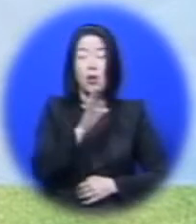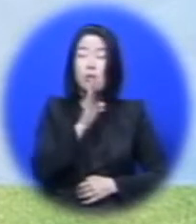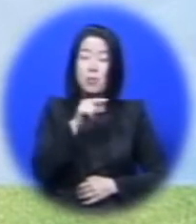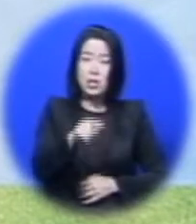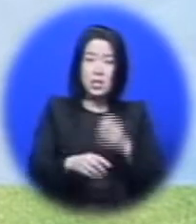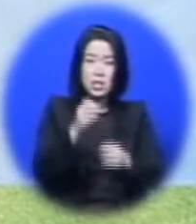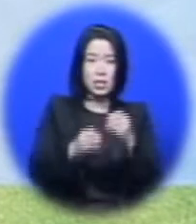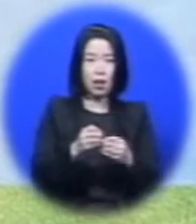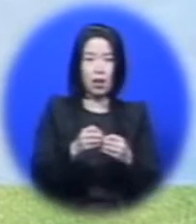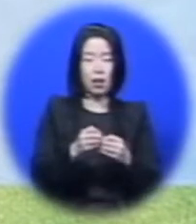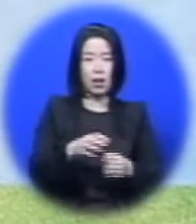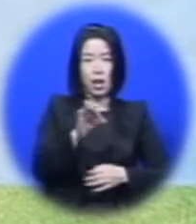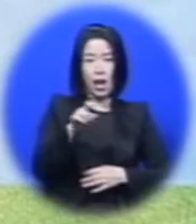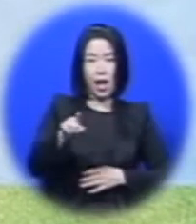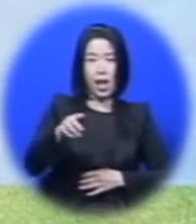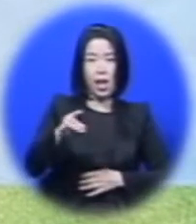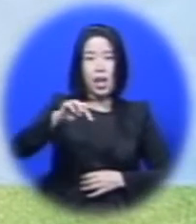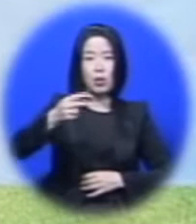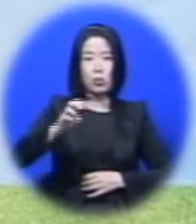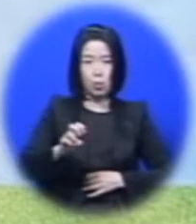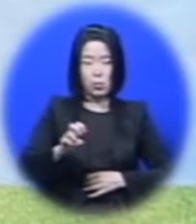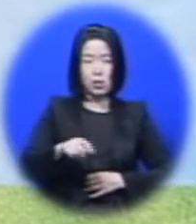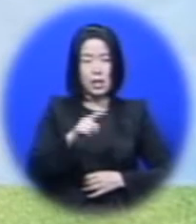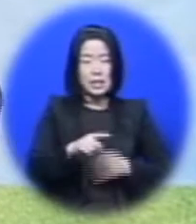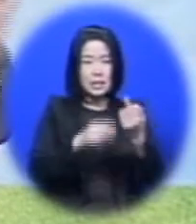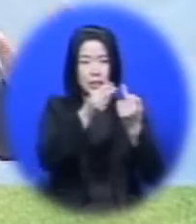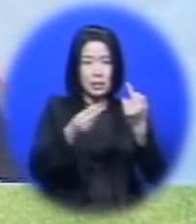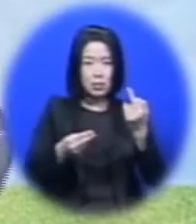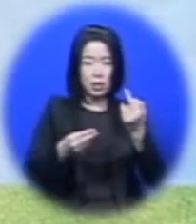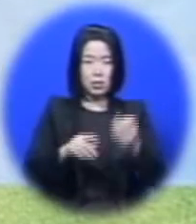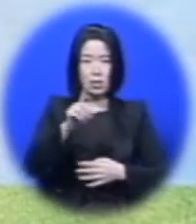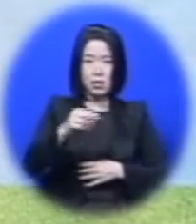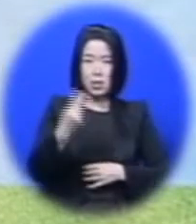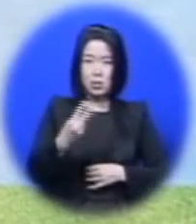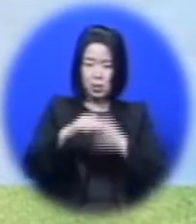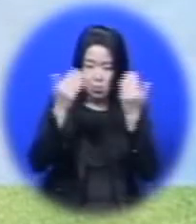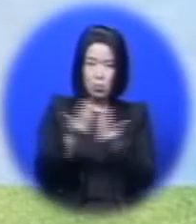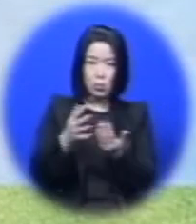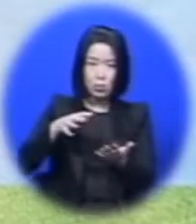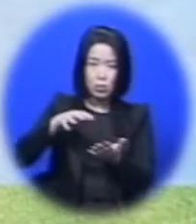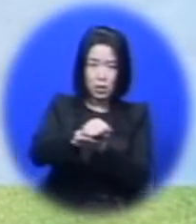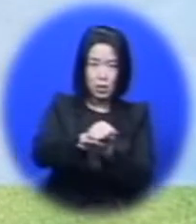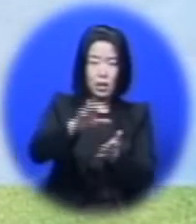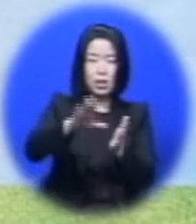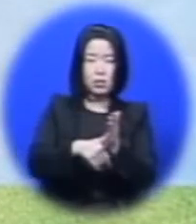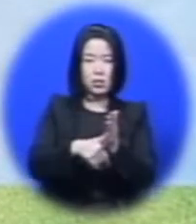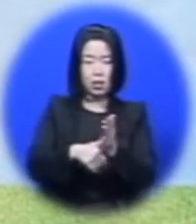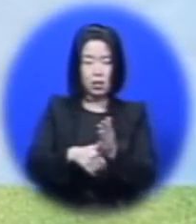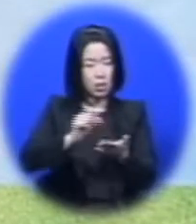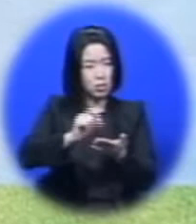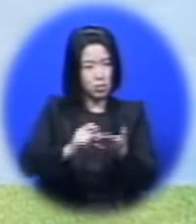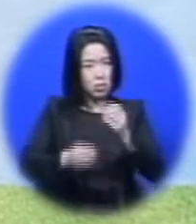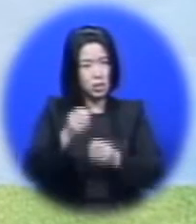시가 그 에돔을 소금 골짜기에서 1만 2천 명을 다 전멸시킬 때 그때 그 시가 맞나